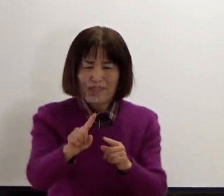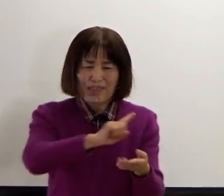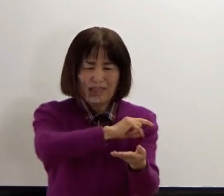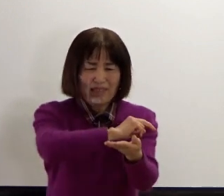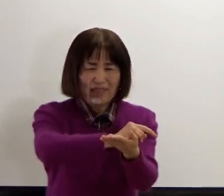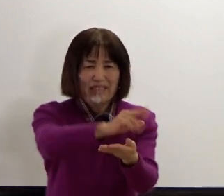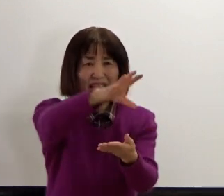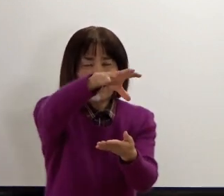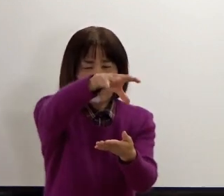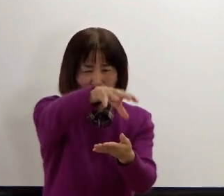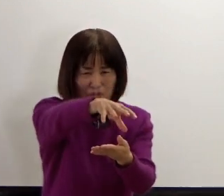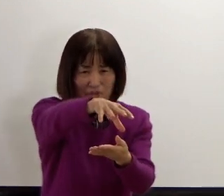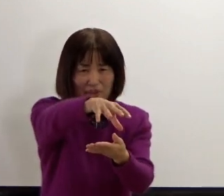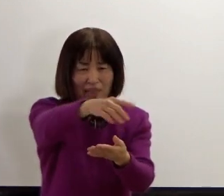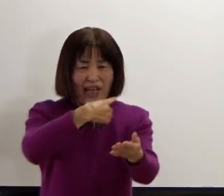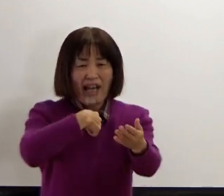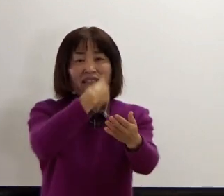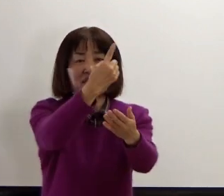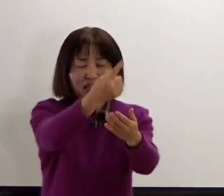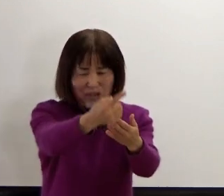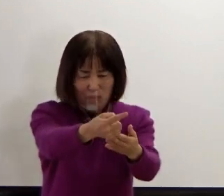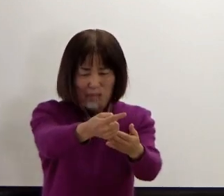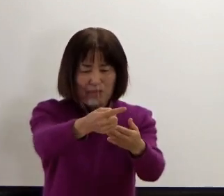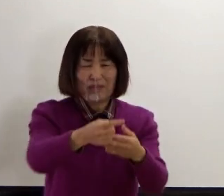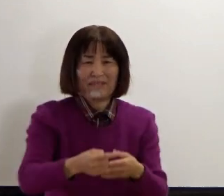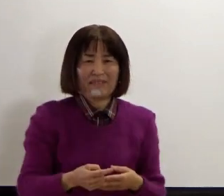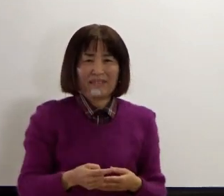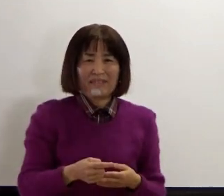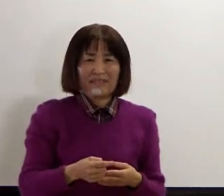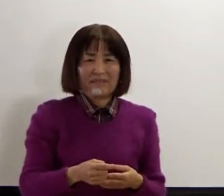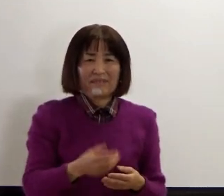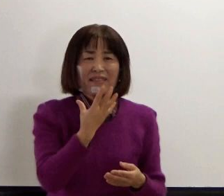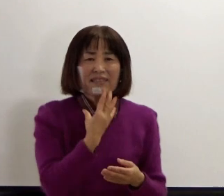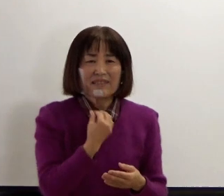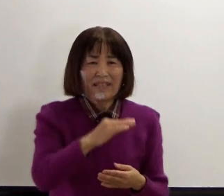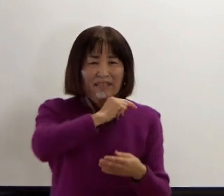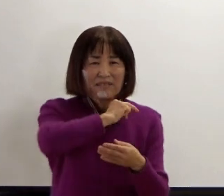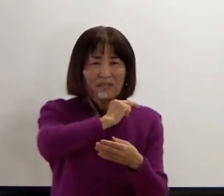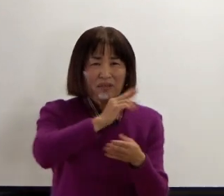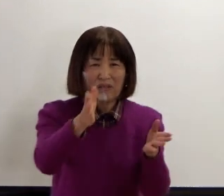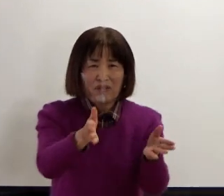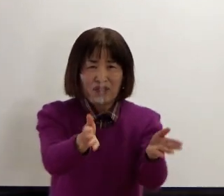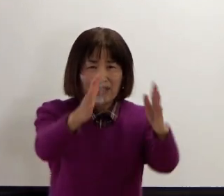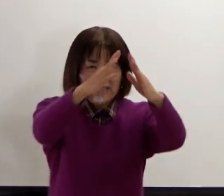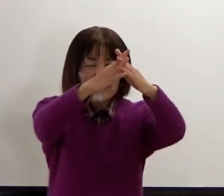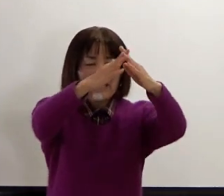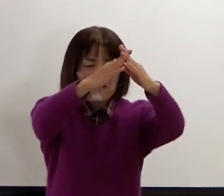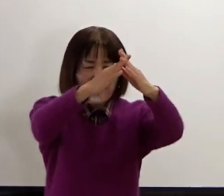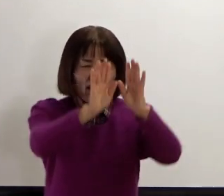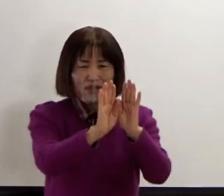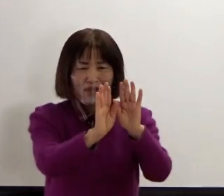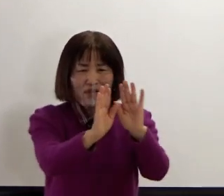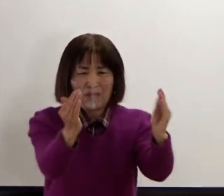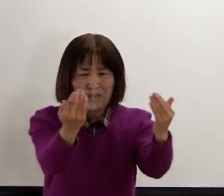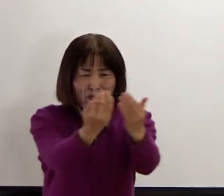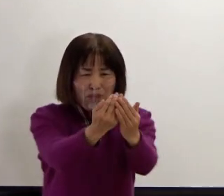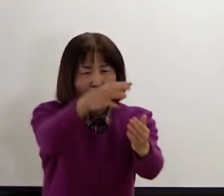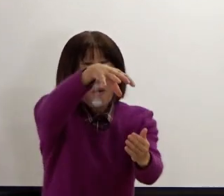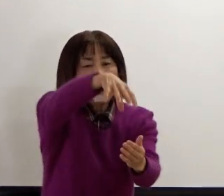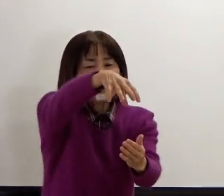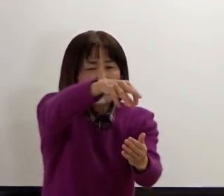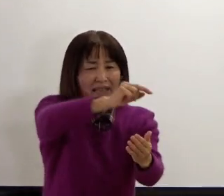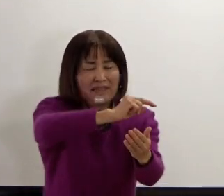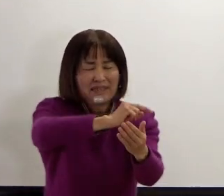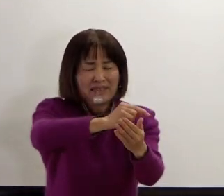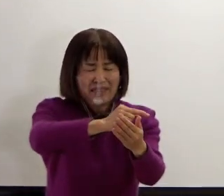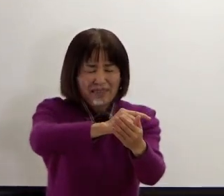の神殿というのはこの、まあ、何層にもこうなっていてですね、一番中心にあるのが聖所で、その奥に至聖